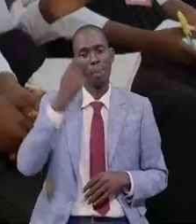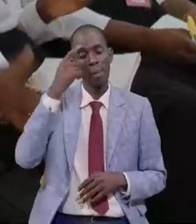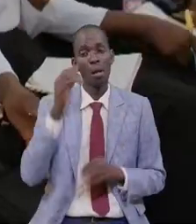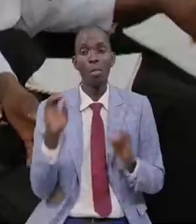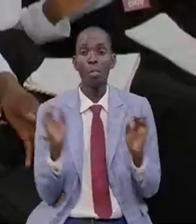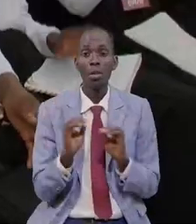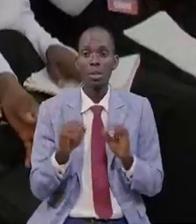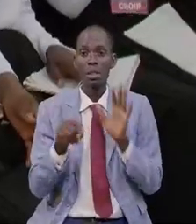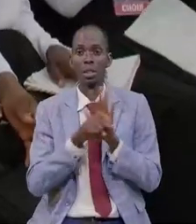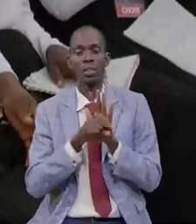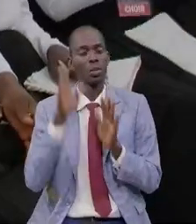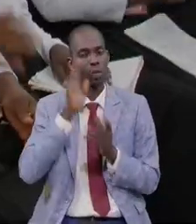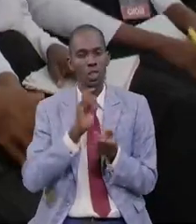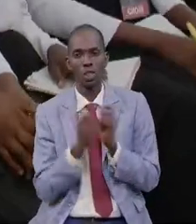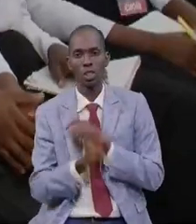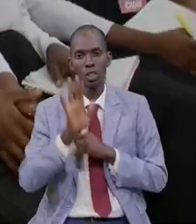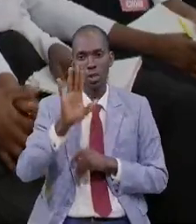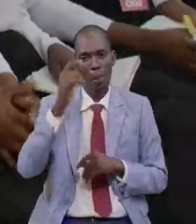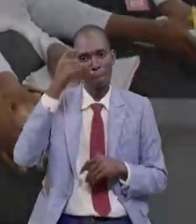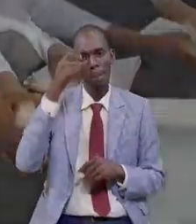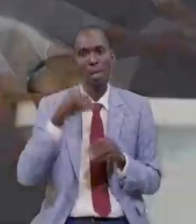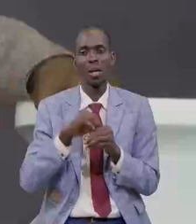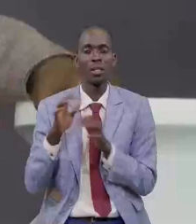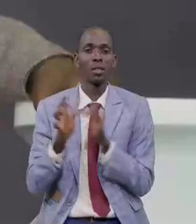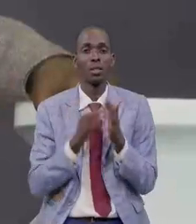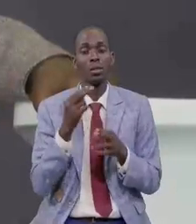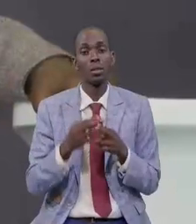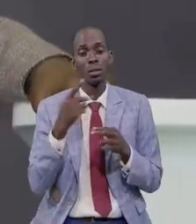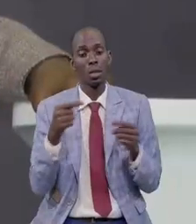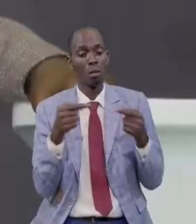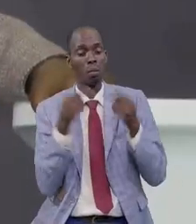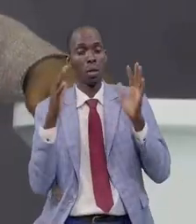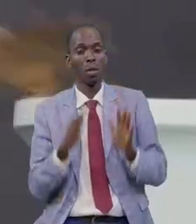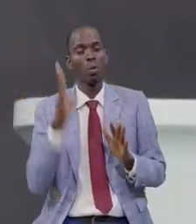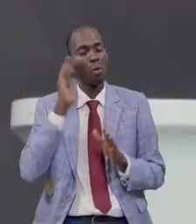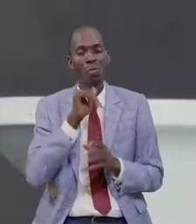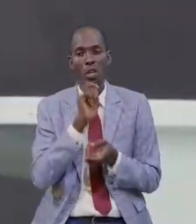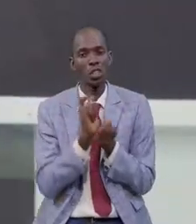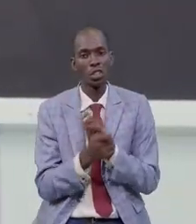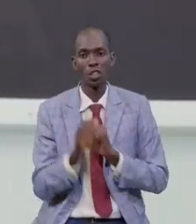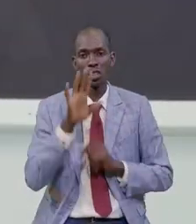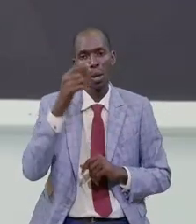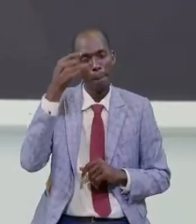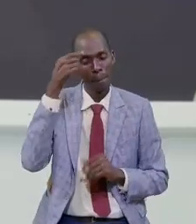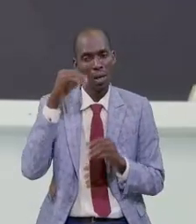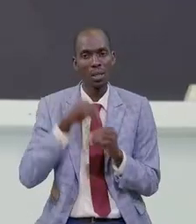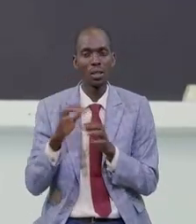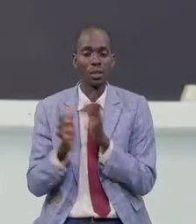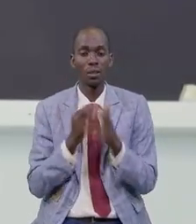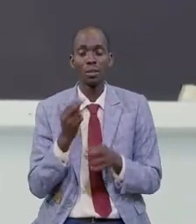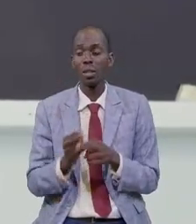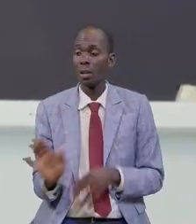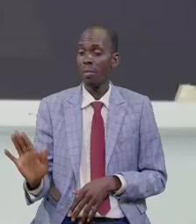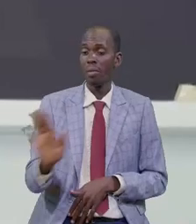va changer ta pensée leur propositions ne va pas changer leur feu leurs